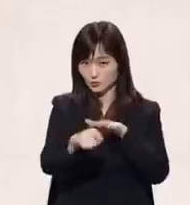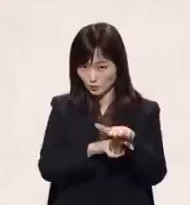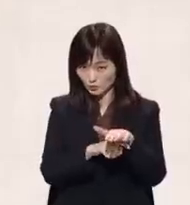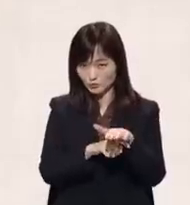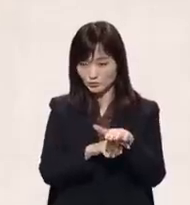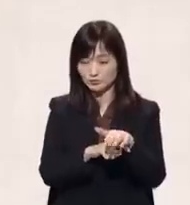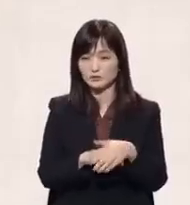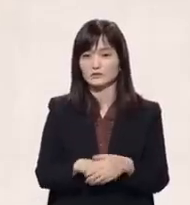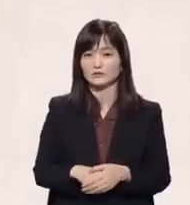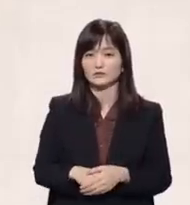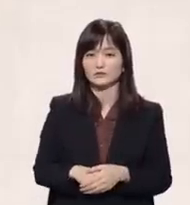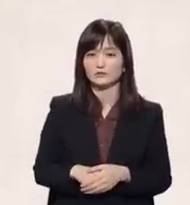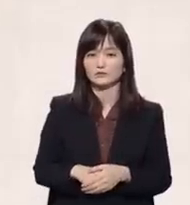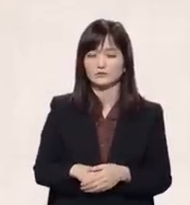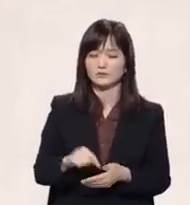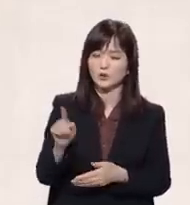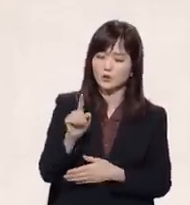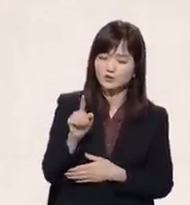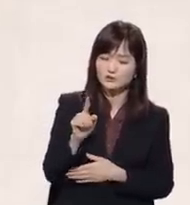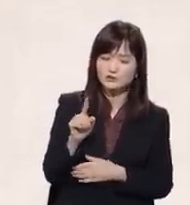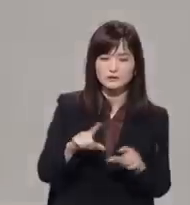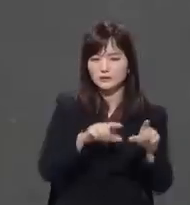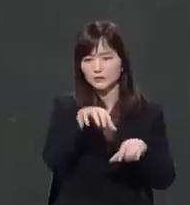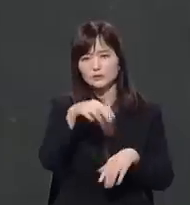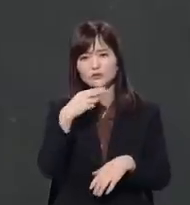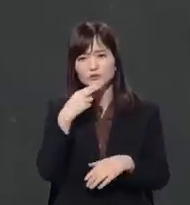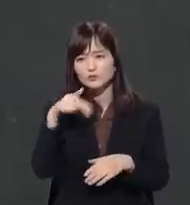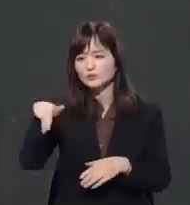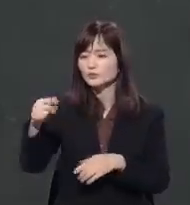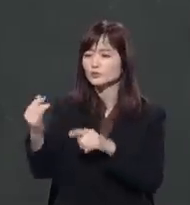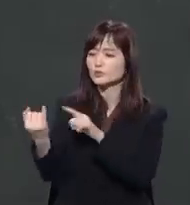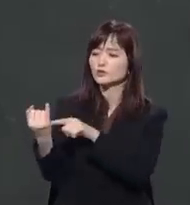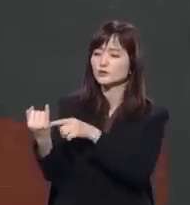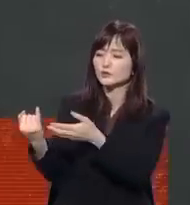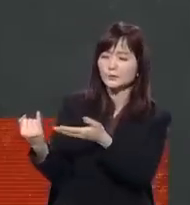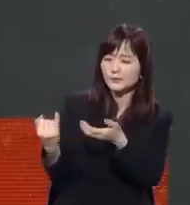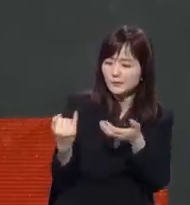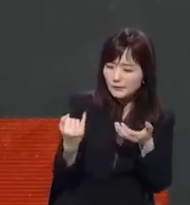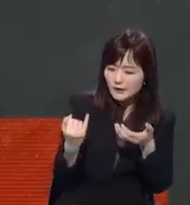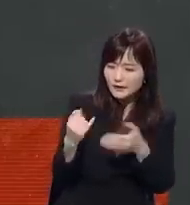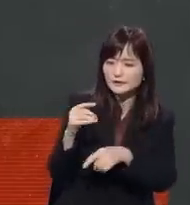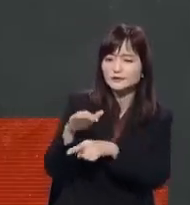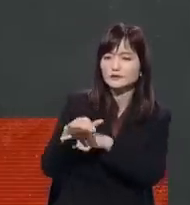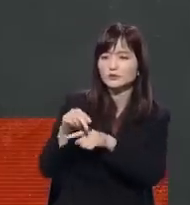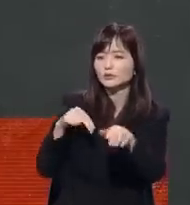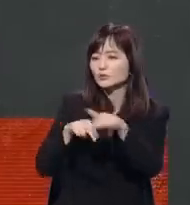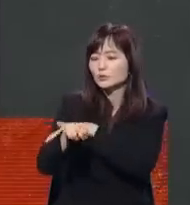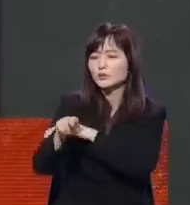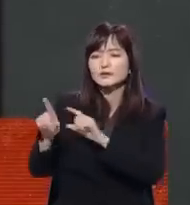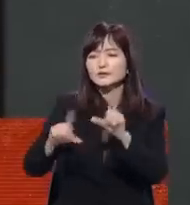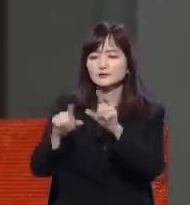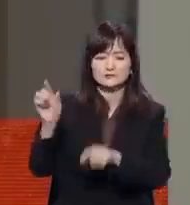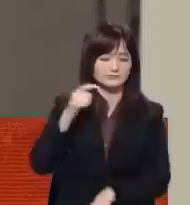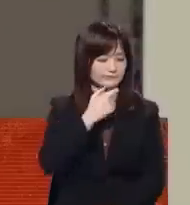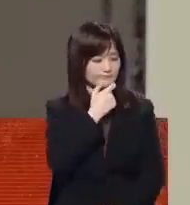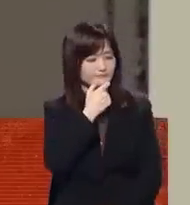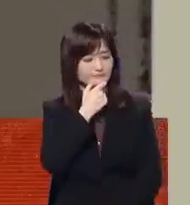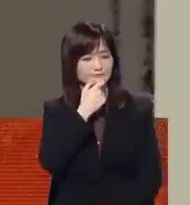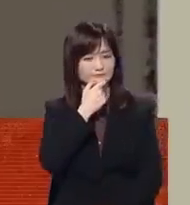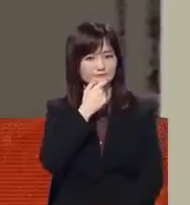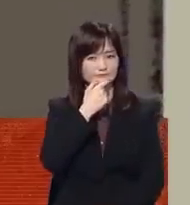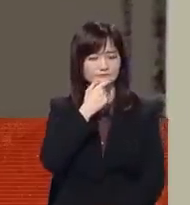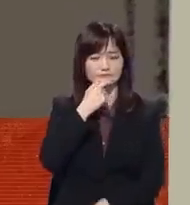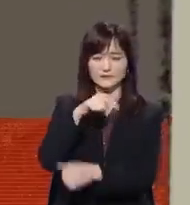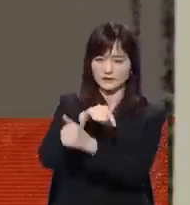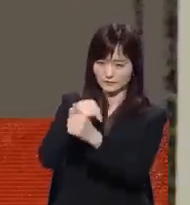않습니까 그러고 나서 발 붙일 곳이 없어지니까 조씨를 꿰어서 시골로 도망가자라고 권유를 했는데 여기에 응하지 않으니까 살인을 한